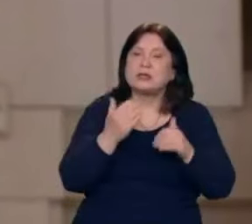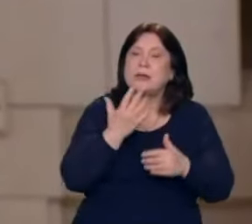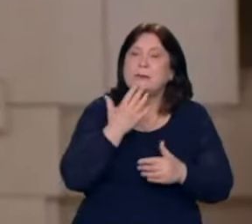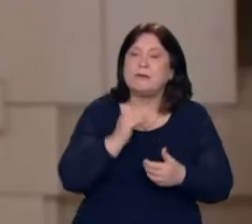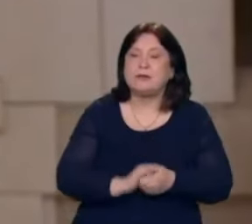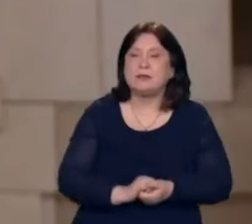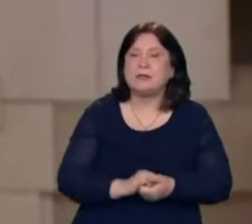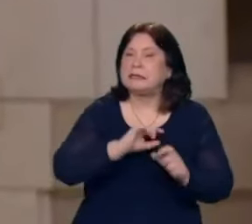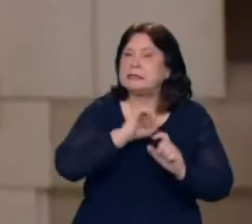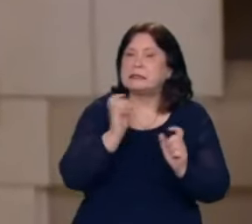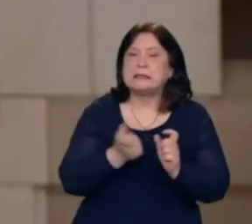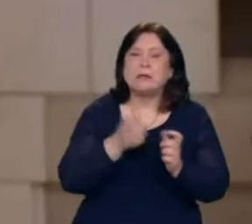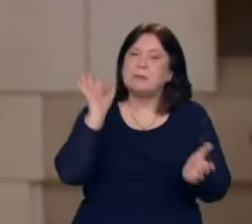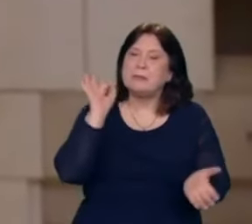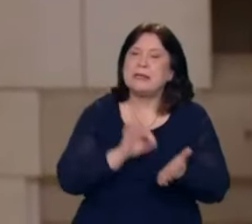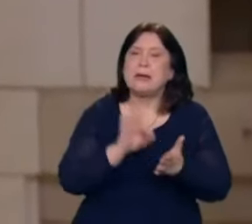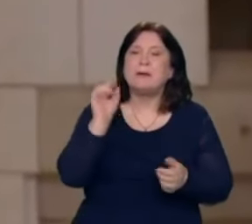z całą